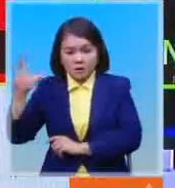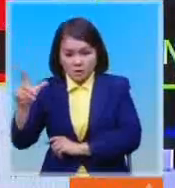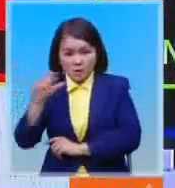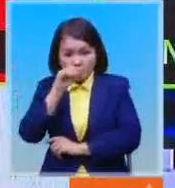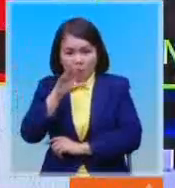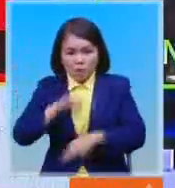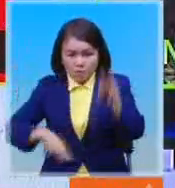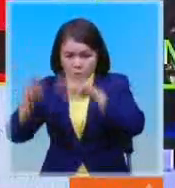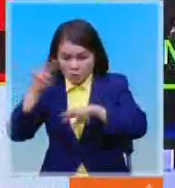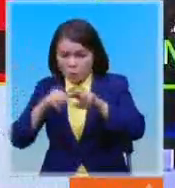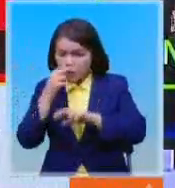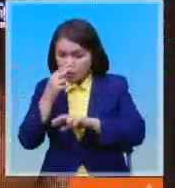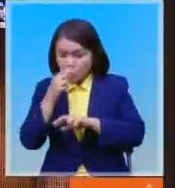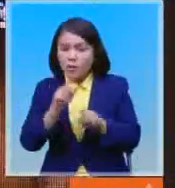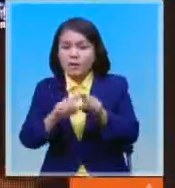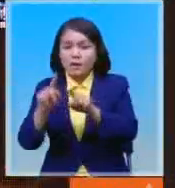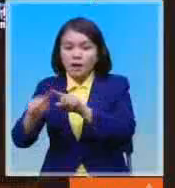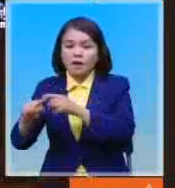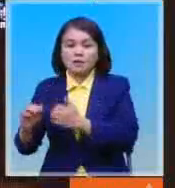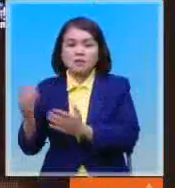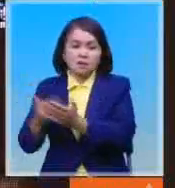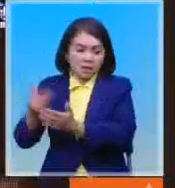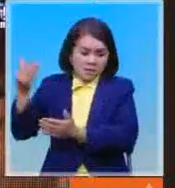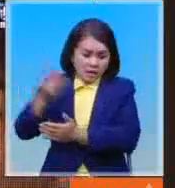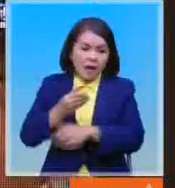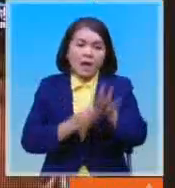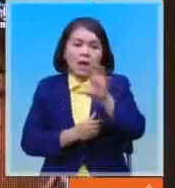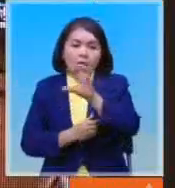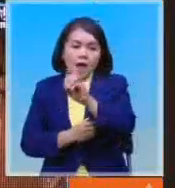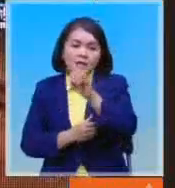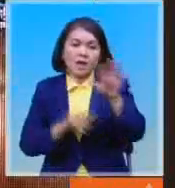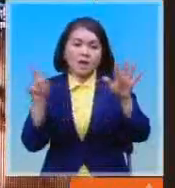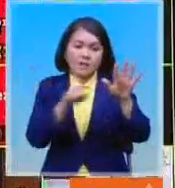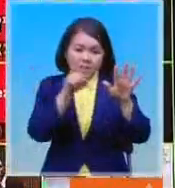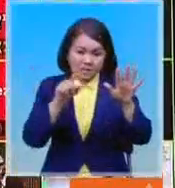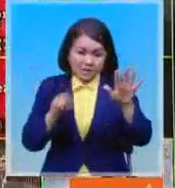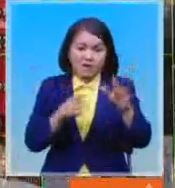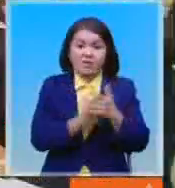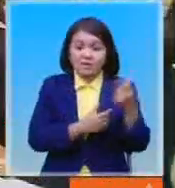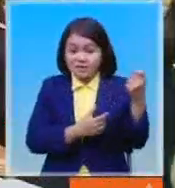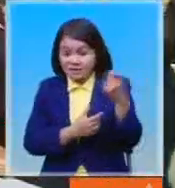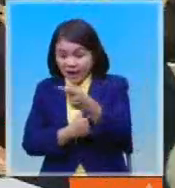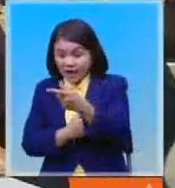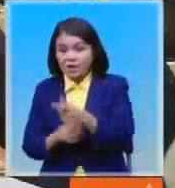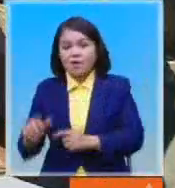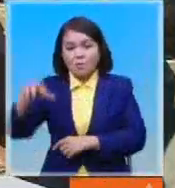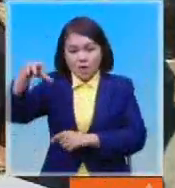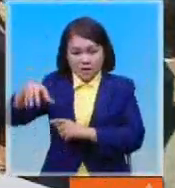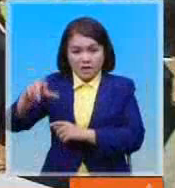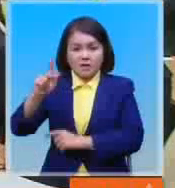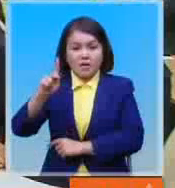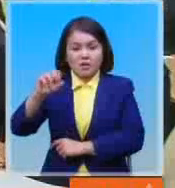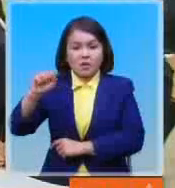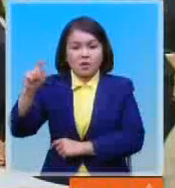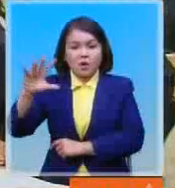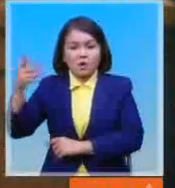ณออกมาคร่าวๆว่าได้รับชดเชยสูงสุดไม่เกิน55%ของเงินที่ได้จ่ายไปขณะที่เลขาธิการกสทช.น